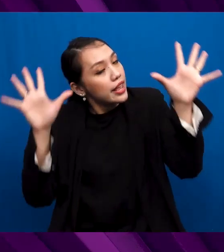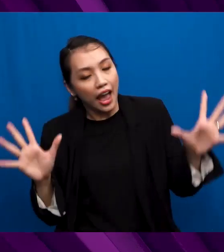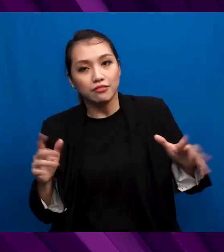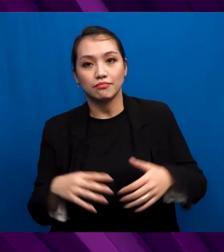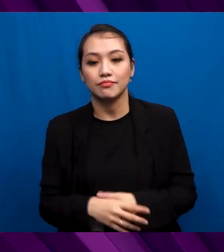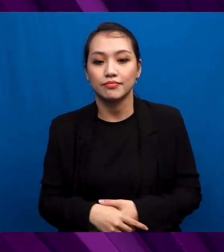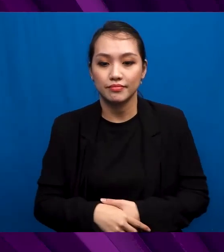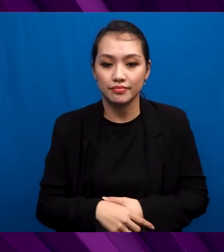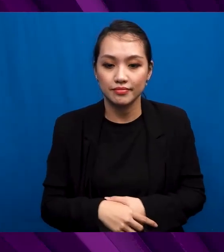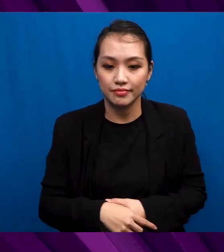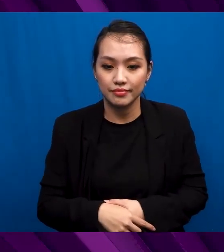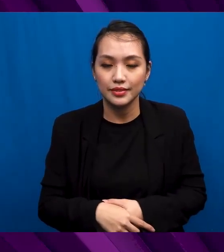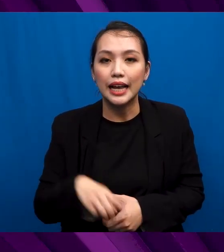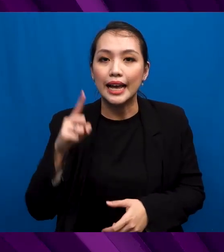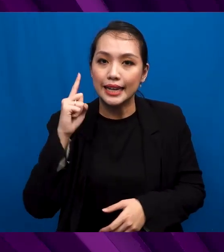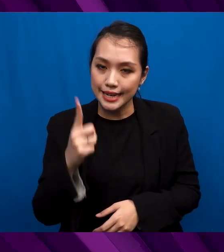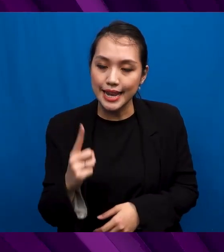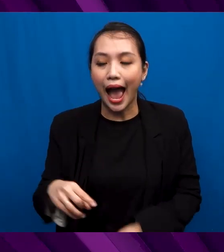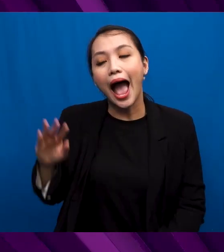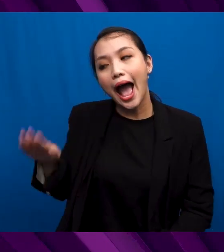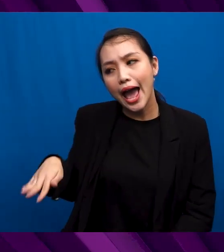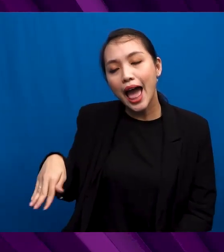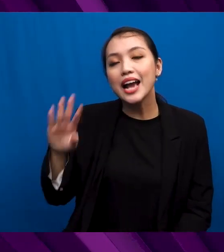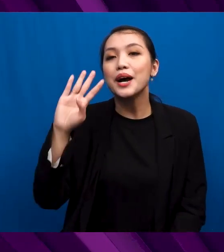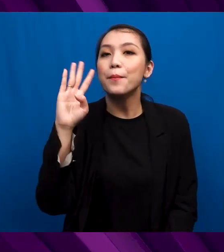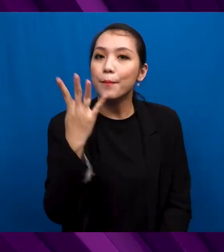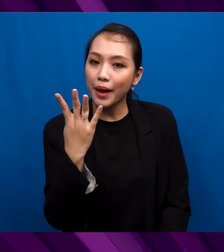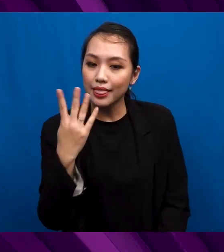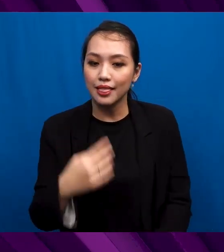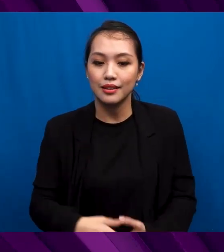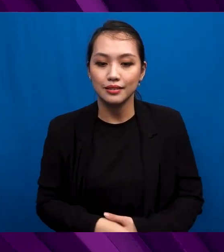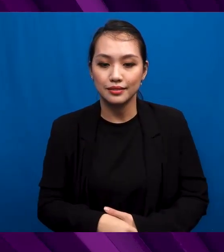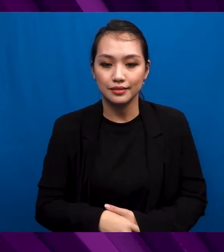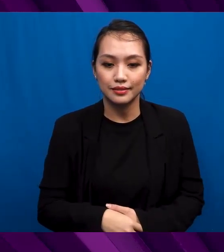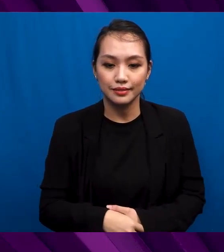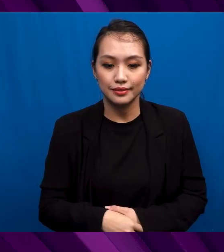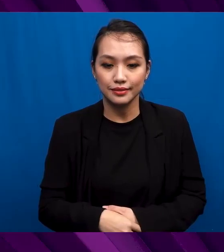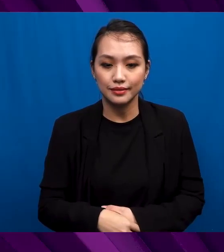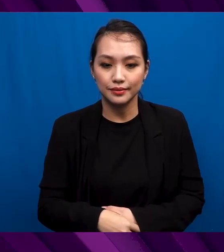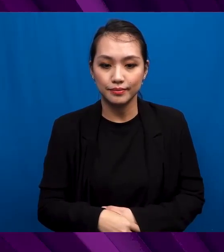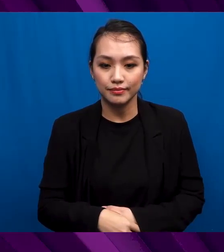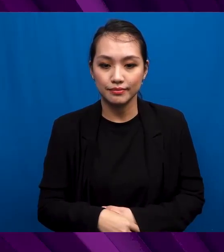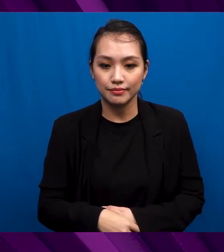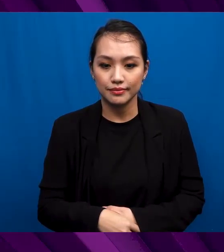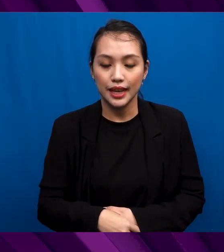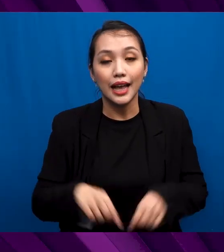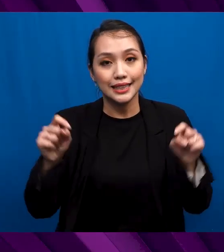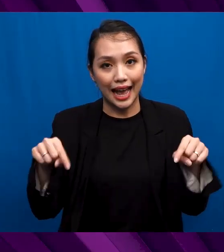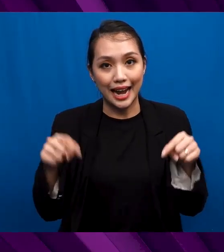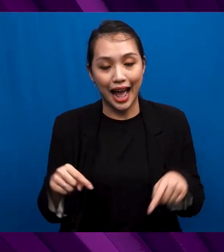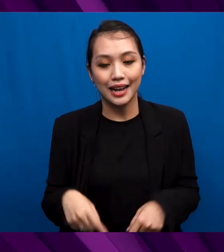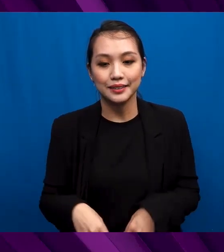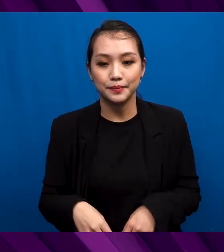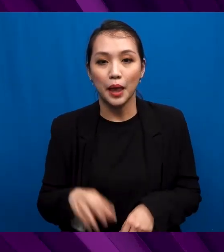Ruben, Simeon yang gak disebut sama Musa sama sekali, dan Lewi. Nah kita lihat sekarang koko ketiganya, persis yang ada di